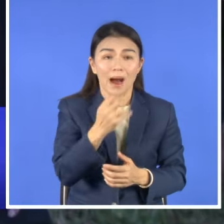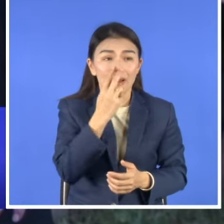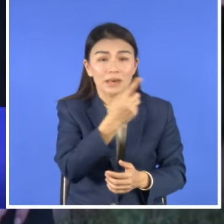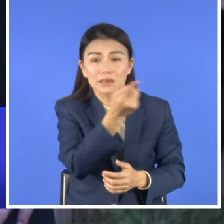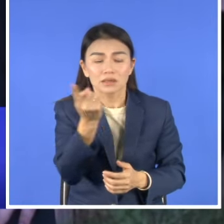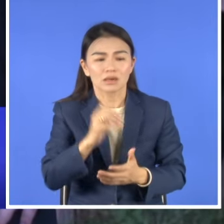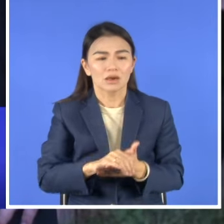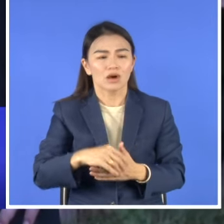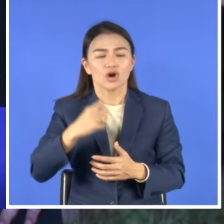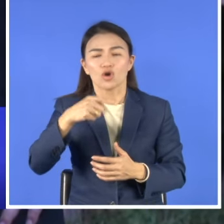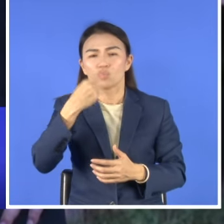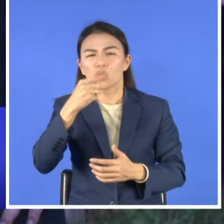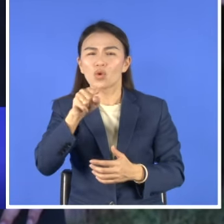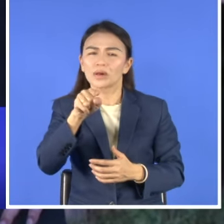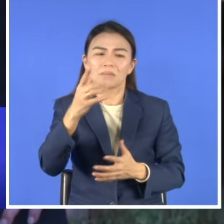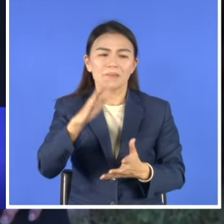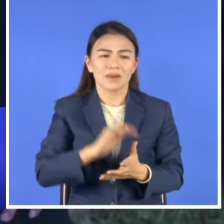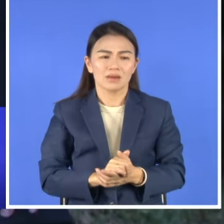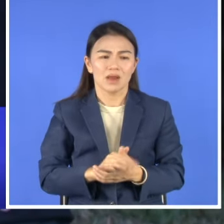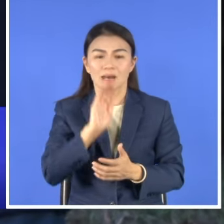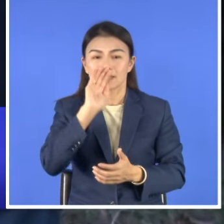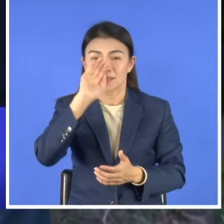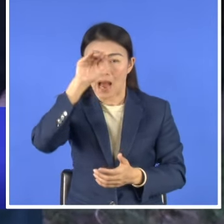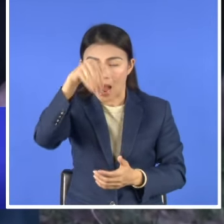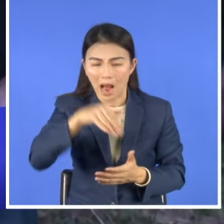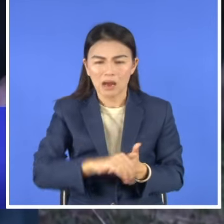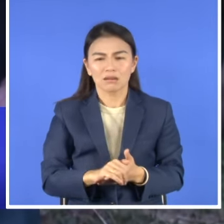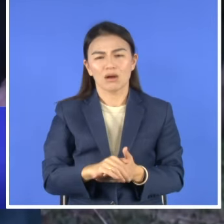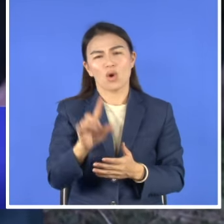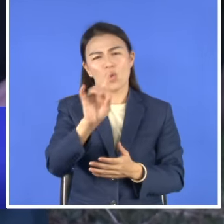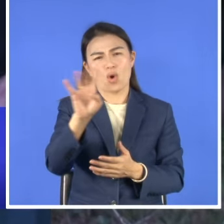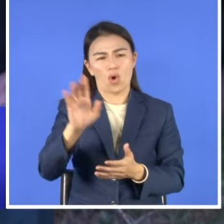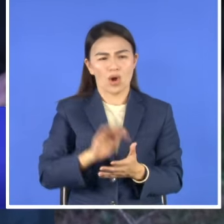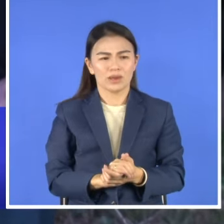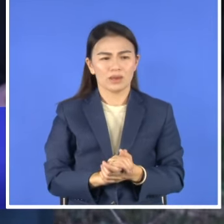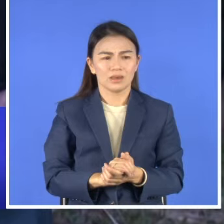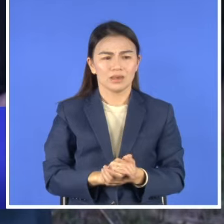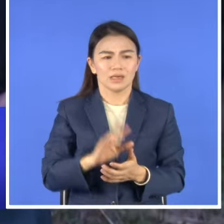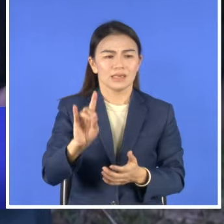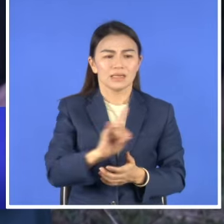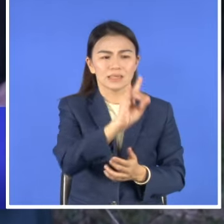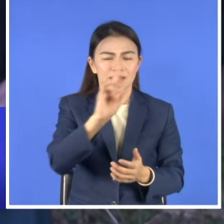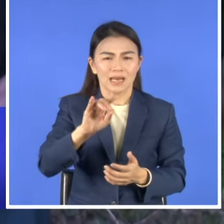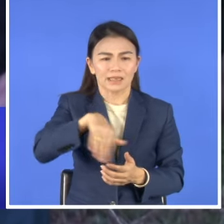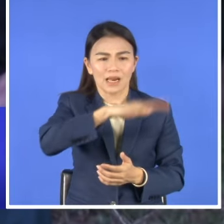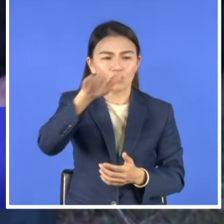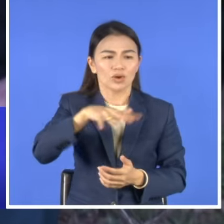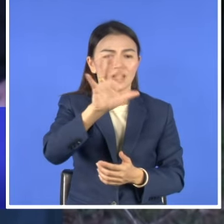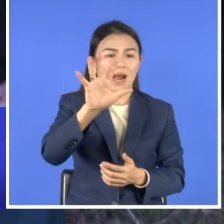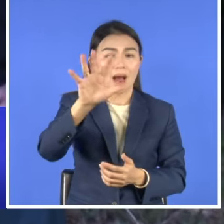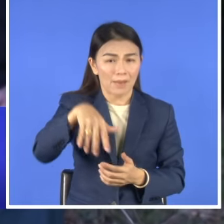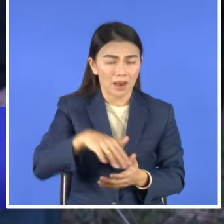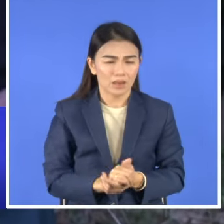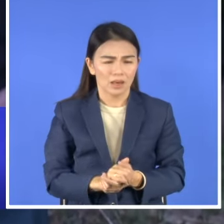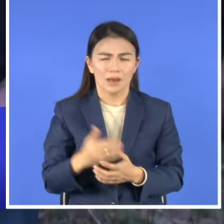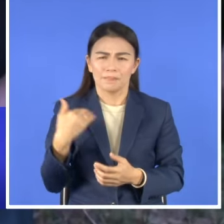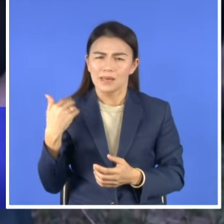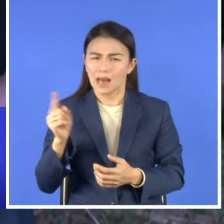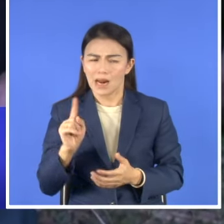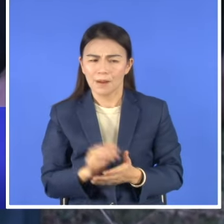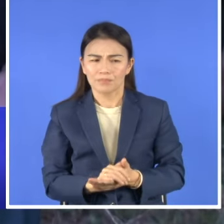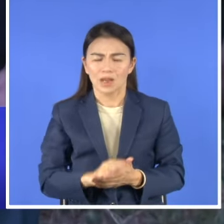100กว่าตัวนะไม่ใช่ช้างหลักสิบนะคะแล้วก็เรามีสัตว์ที่นี่5,000กว่าชีวิตค่ะคือไม่ใช่ช้างค่ะเรามี